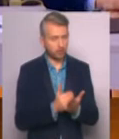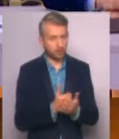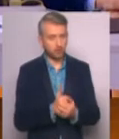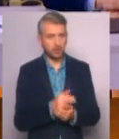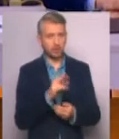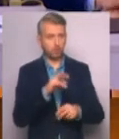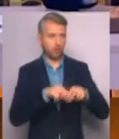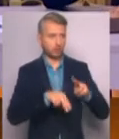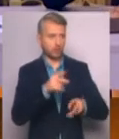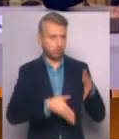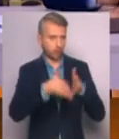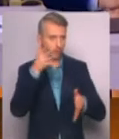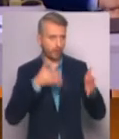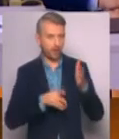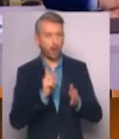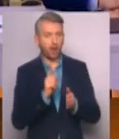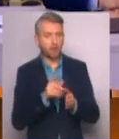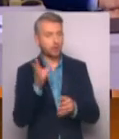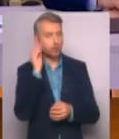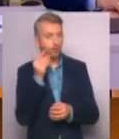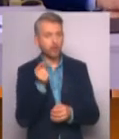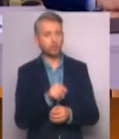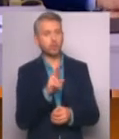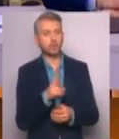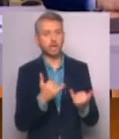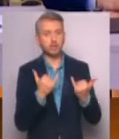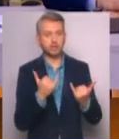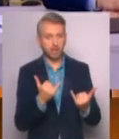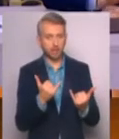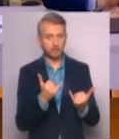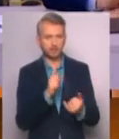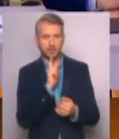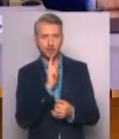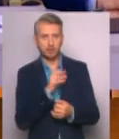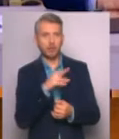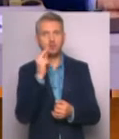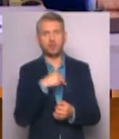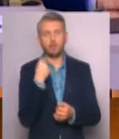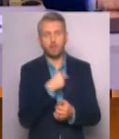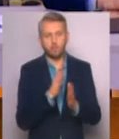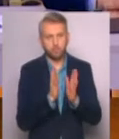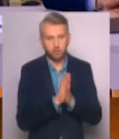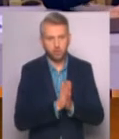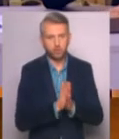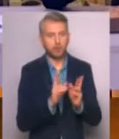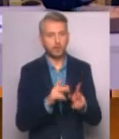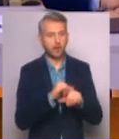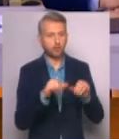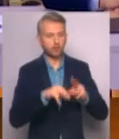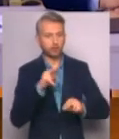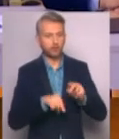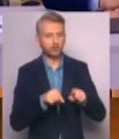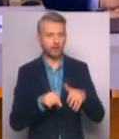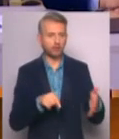окрему програму по забудові. Так, це правда. Але з урахуванням того, як зараз, не буду, слава Богу, будемо так говорити, як розбудовується ця